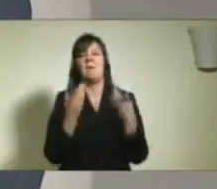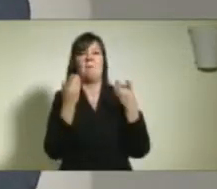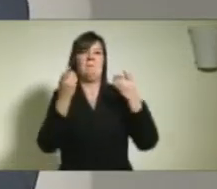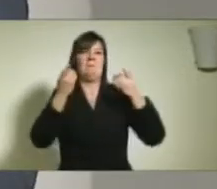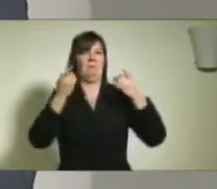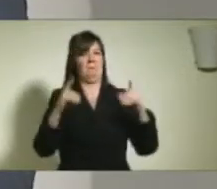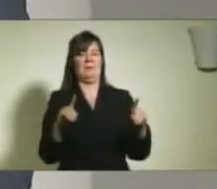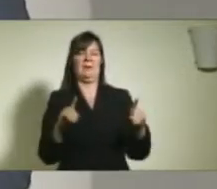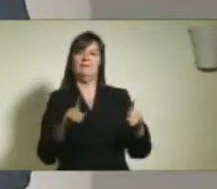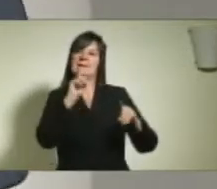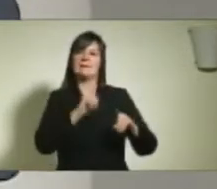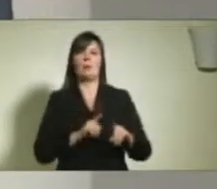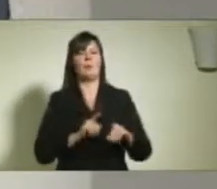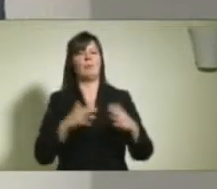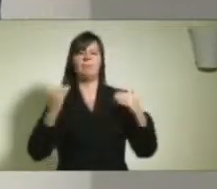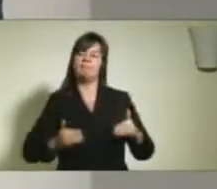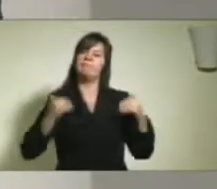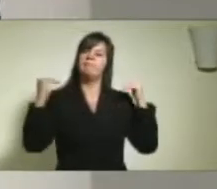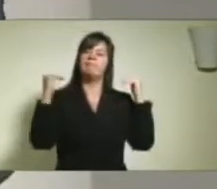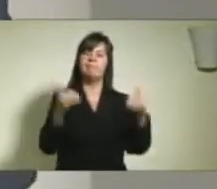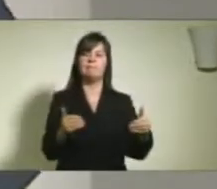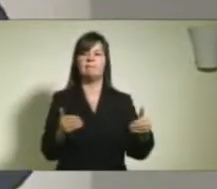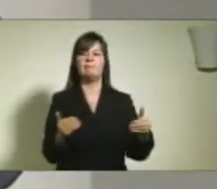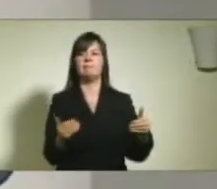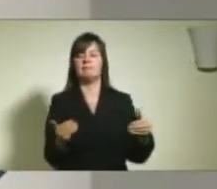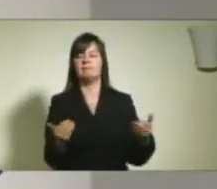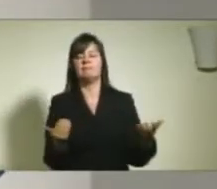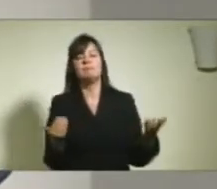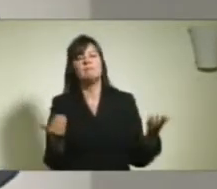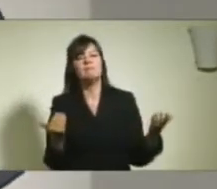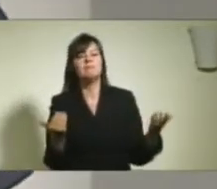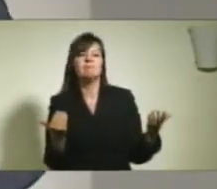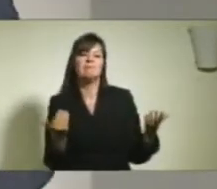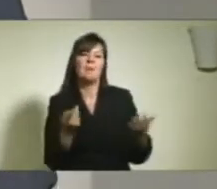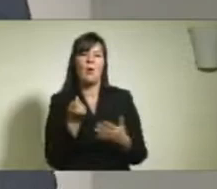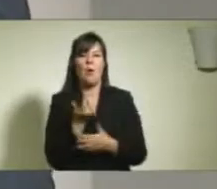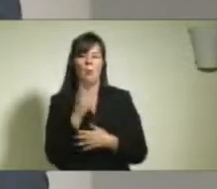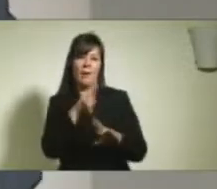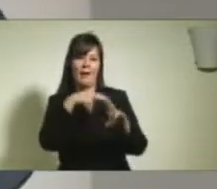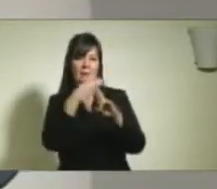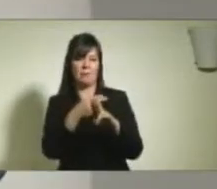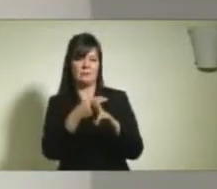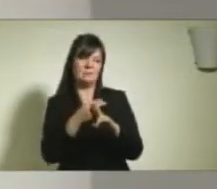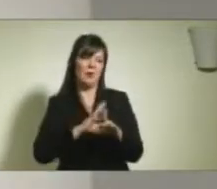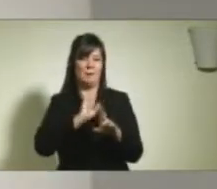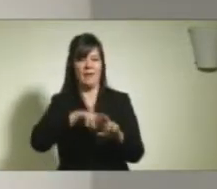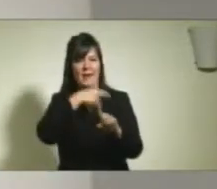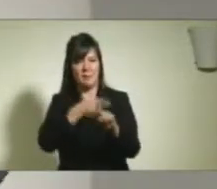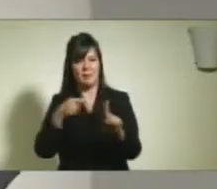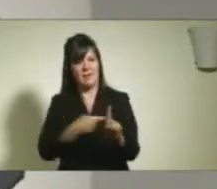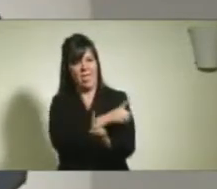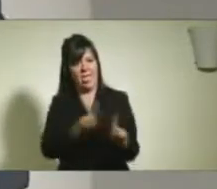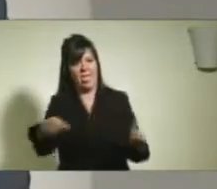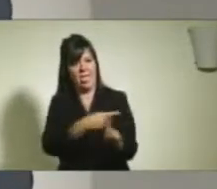aller de l'avant. C'est un peu la réponse, peut-être un peu longue à